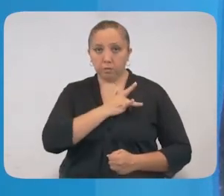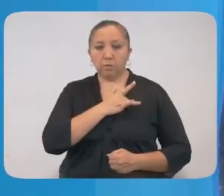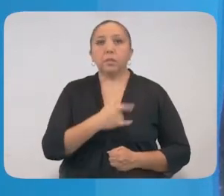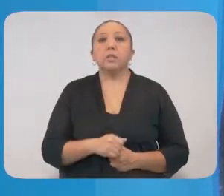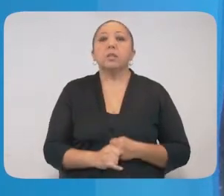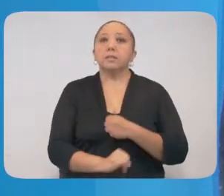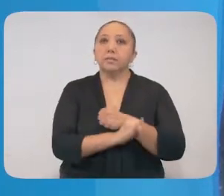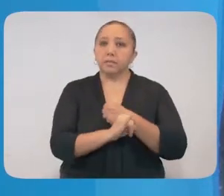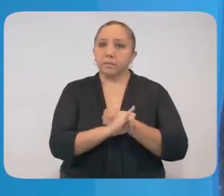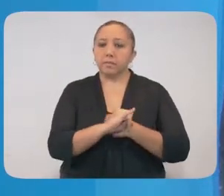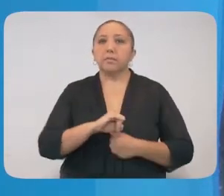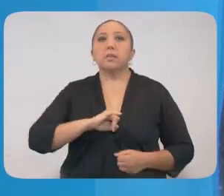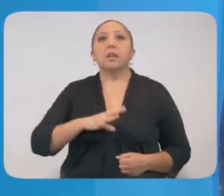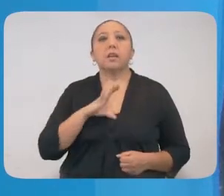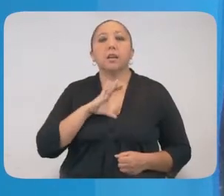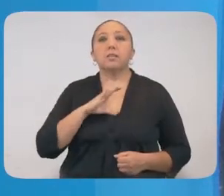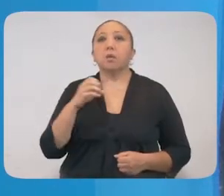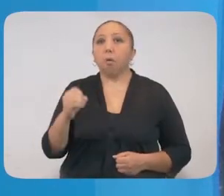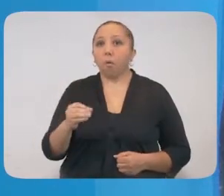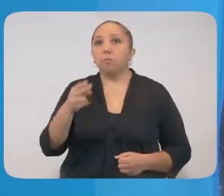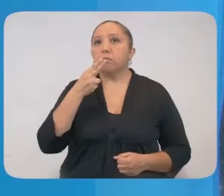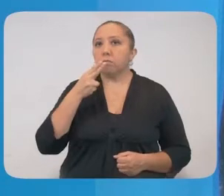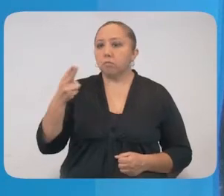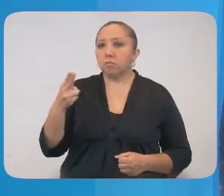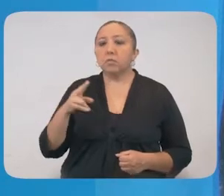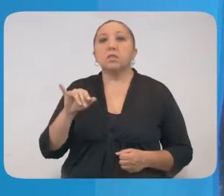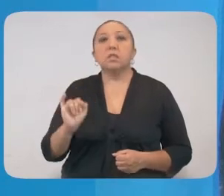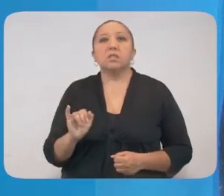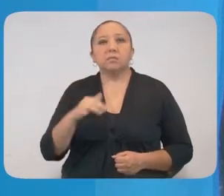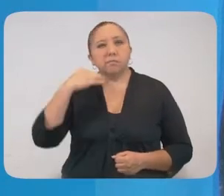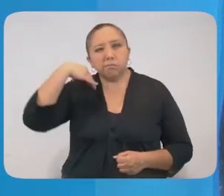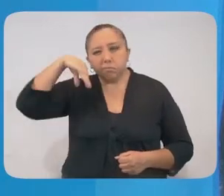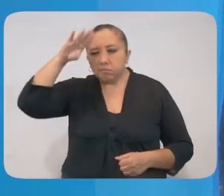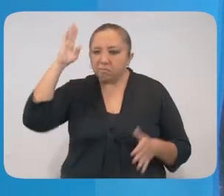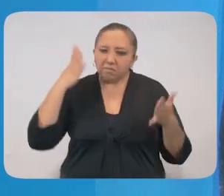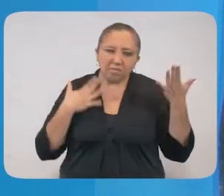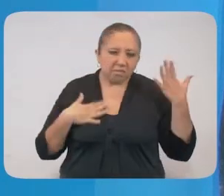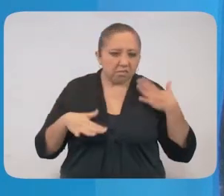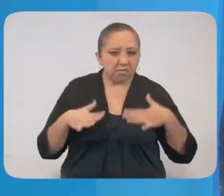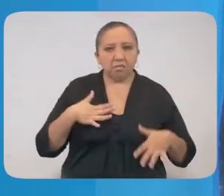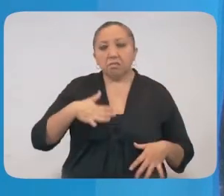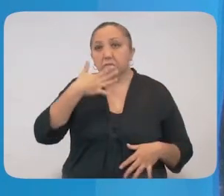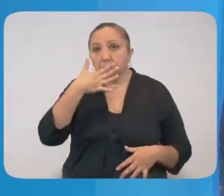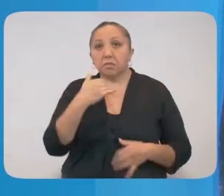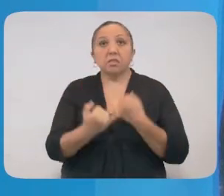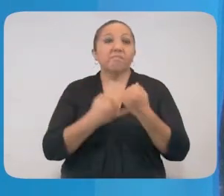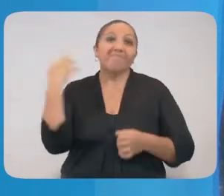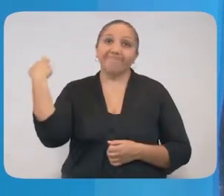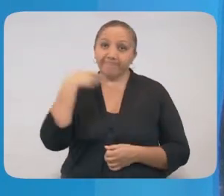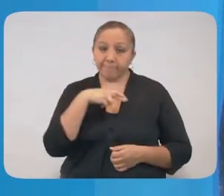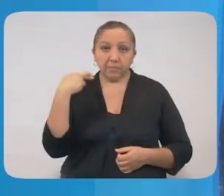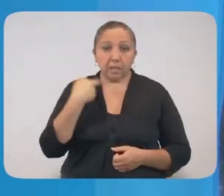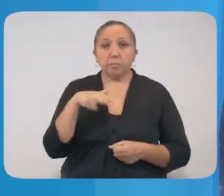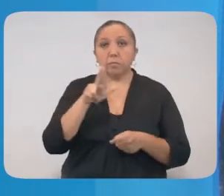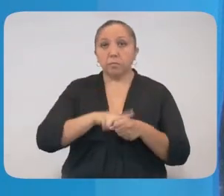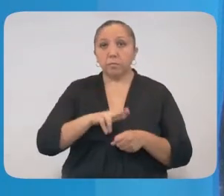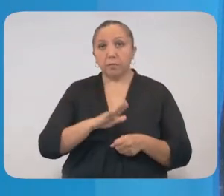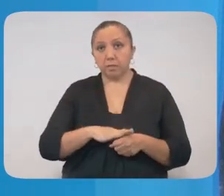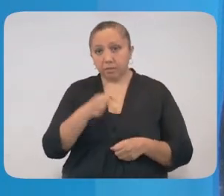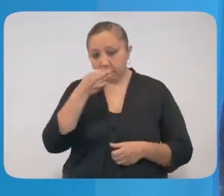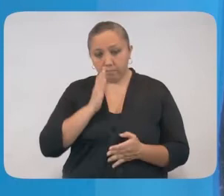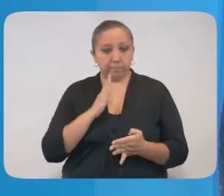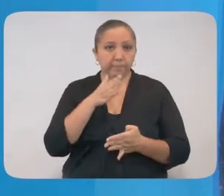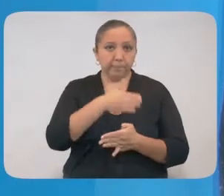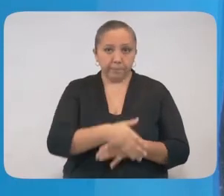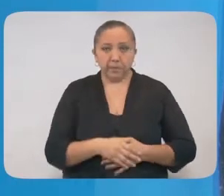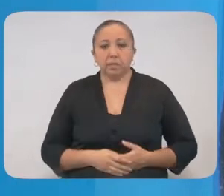le kohanilo. We yukatane, Sok masik tak yok ol 20%. Le kuyapta le shak alobo, yan shanu yapta al kohano gun chik pahal. Yan shanu